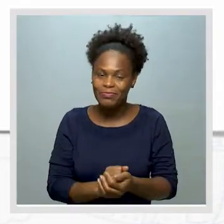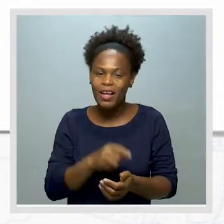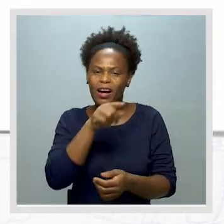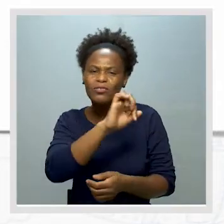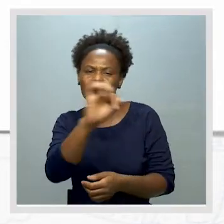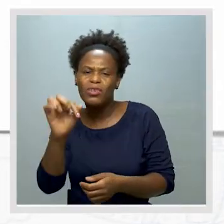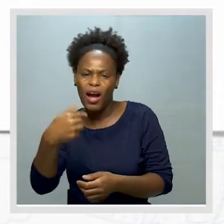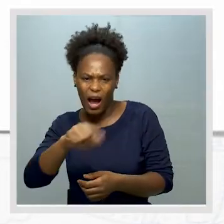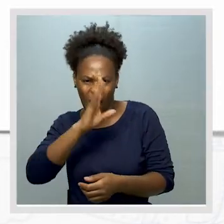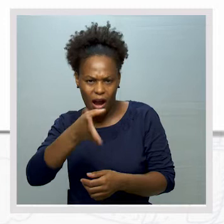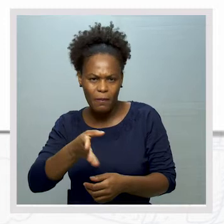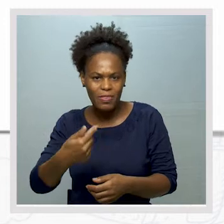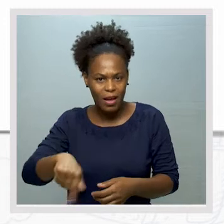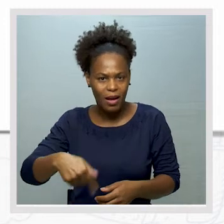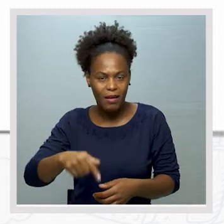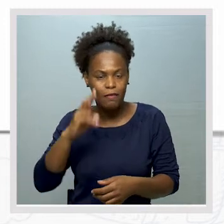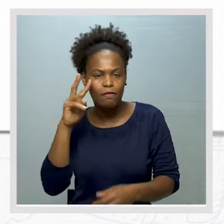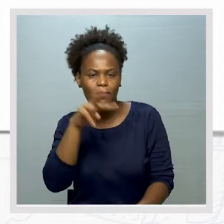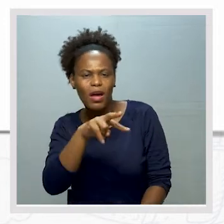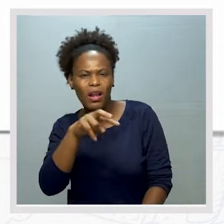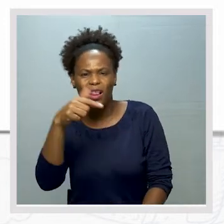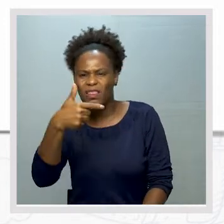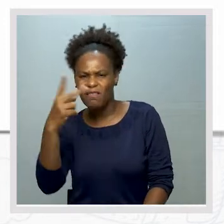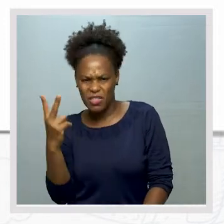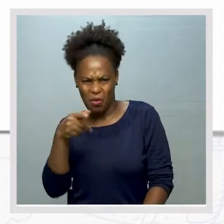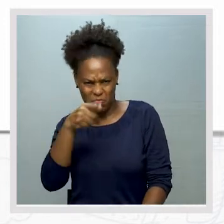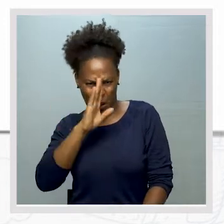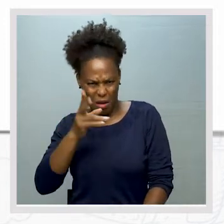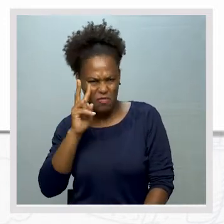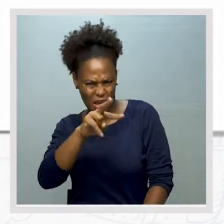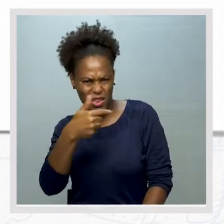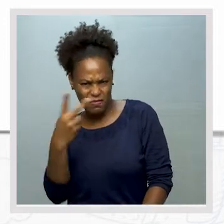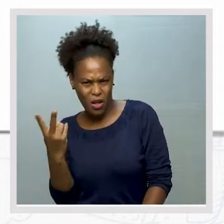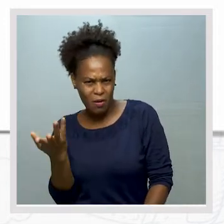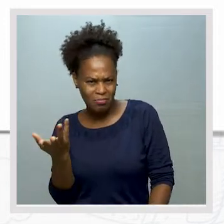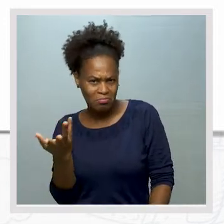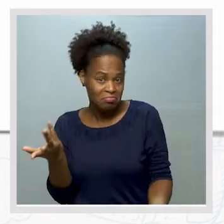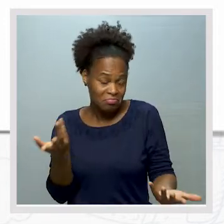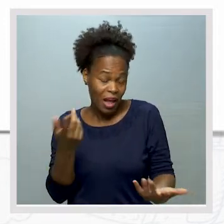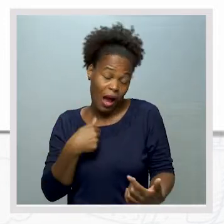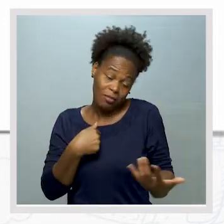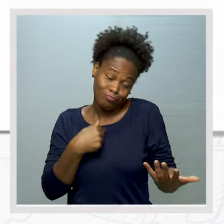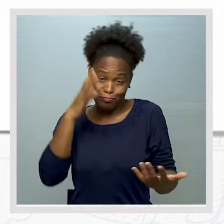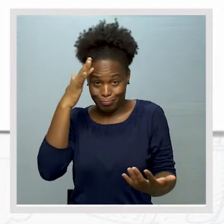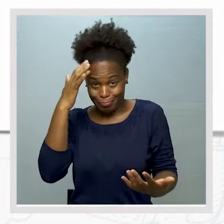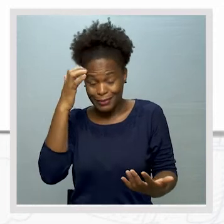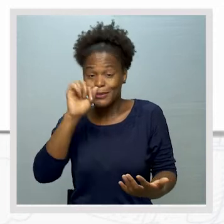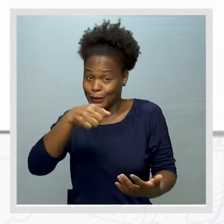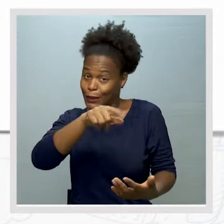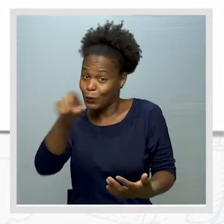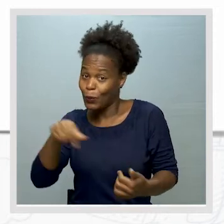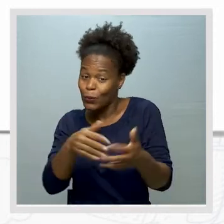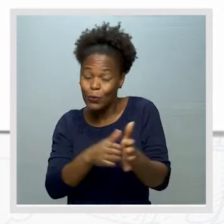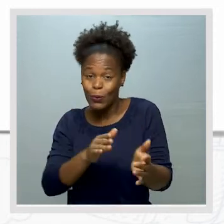Avez-vous l'habitude de regarder la télévision? Pensez, je pense oui. Tout le